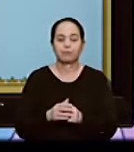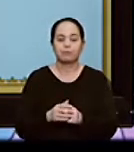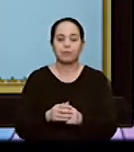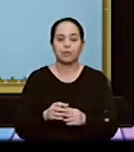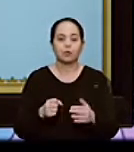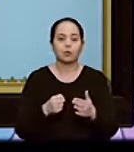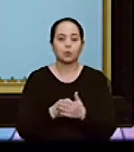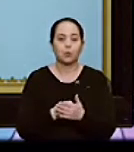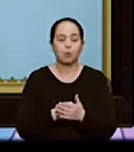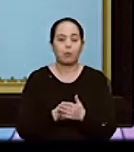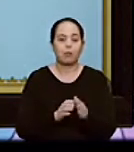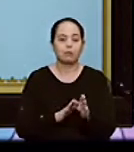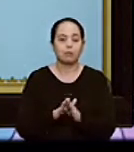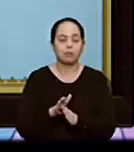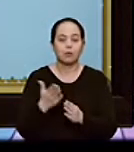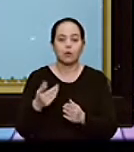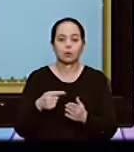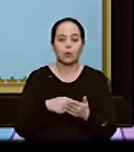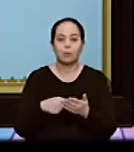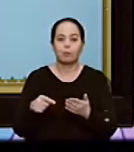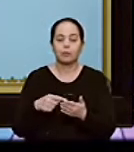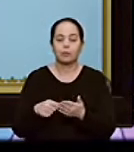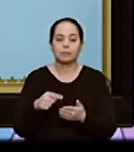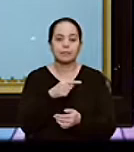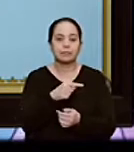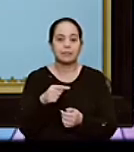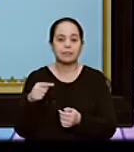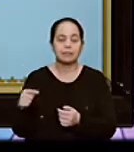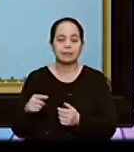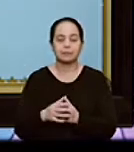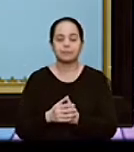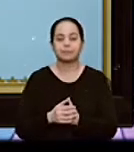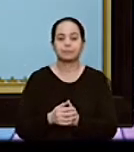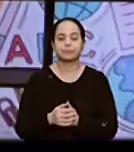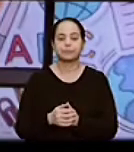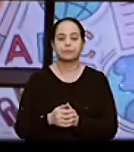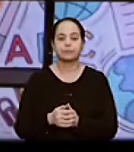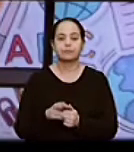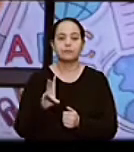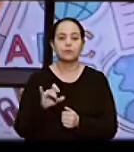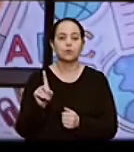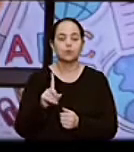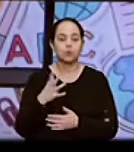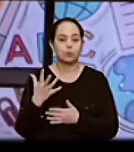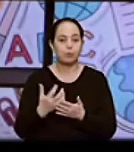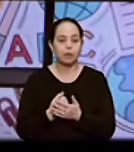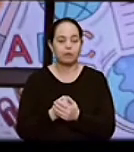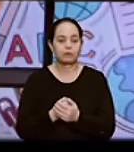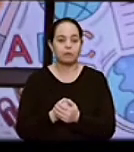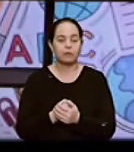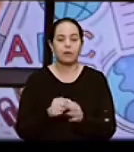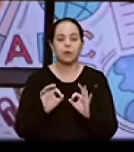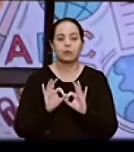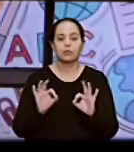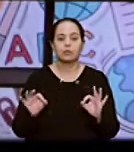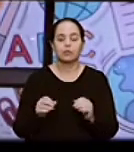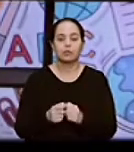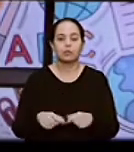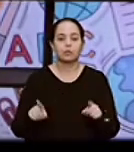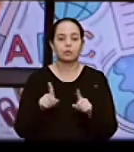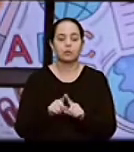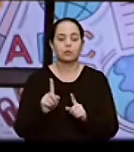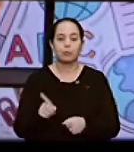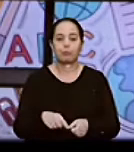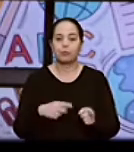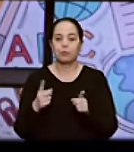предложения, дополнением. Ну что, справились? Отлично. Тогда переходим к теме